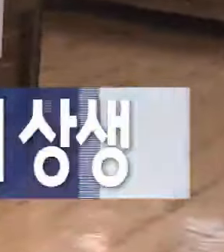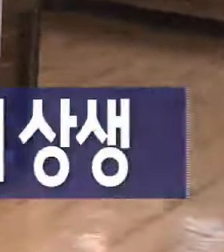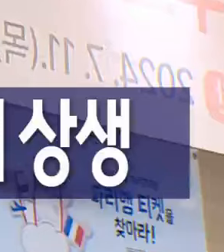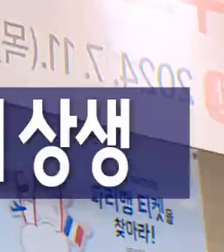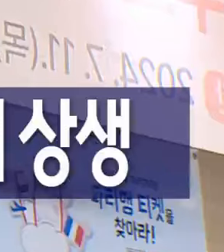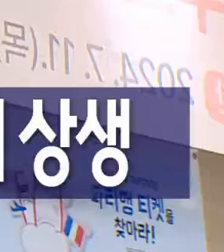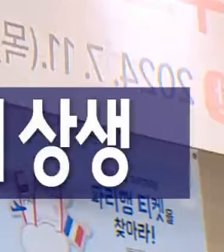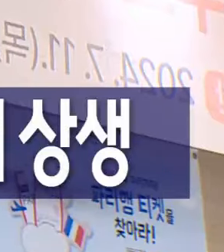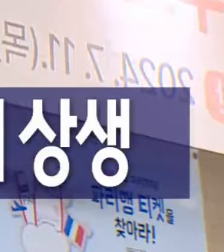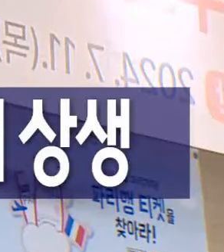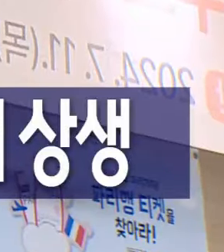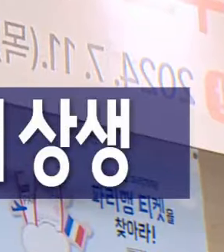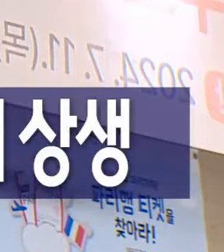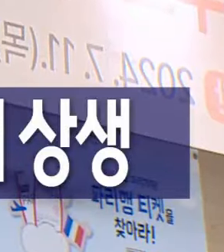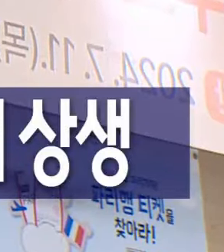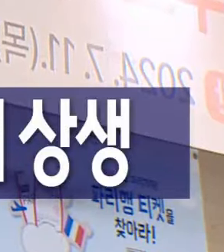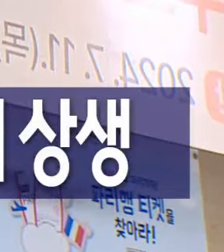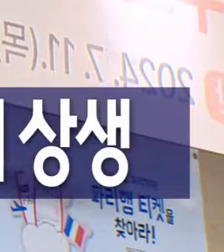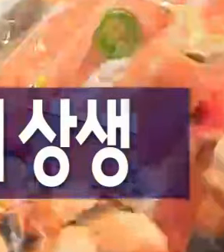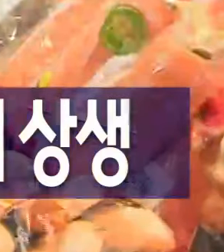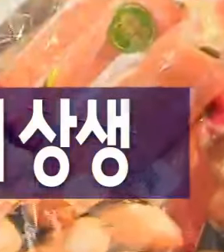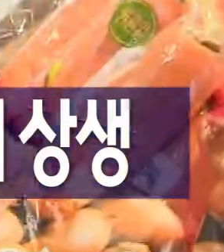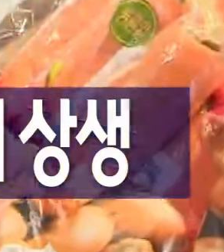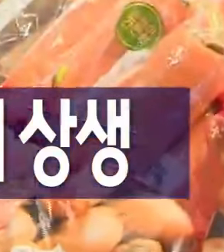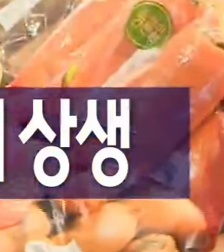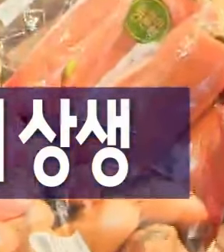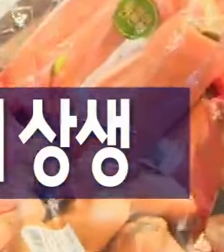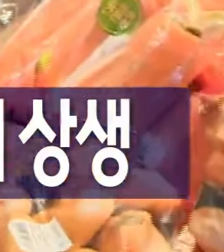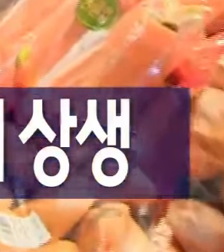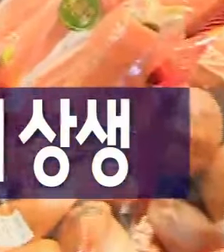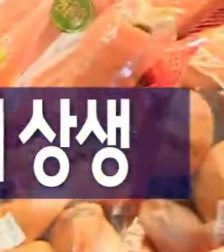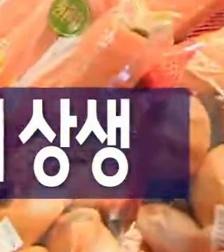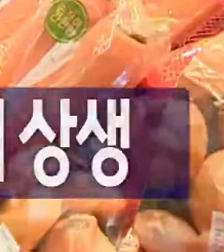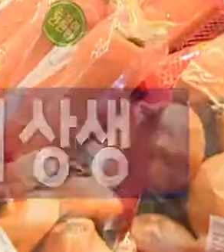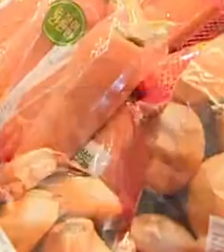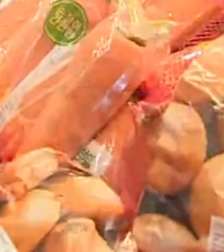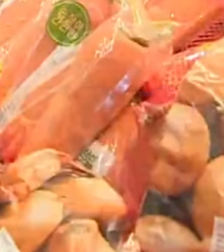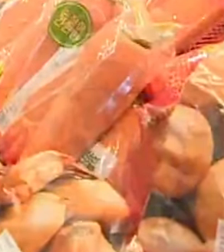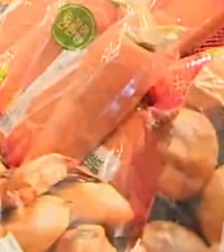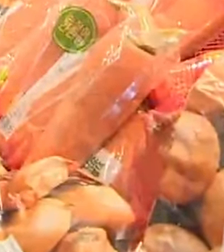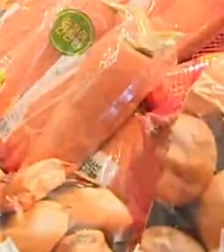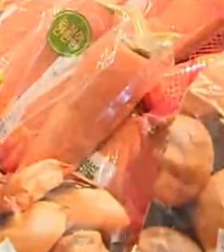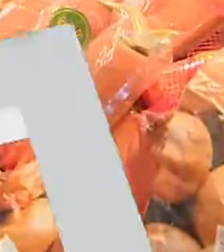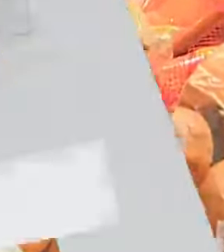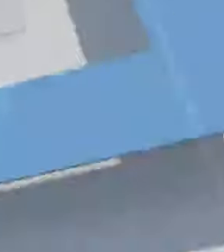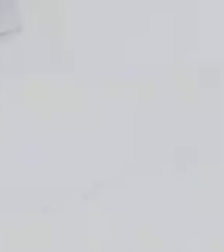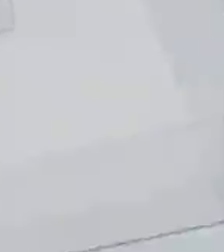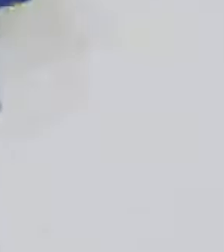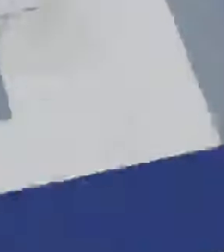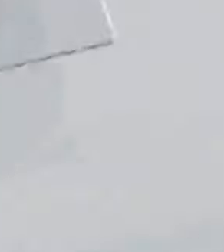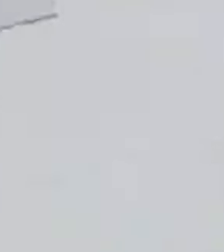유통공룡이라 불리던 대형마트가 온라인 시장에 맞서 지역 상권과 손을 잡고 있습니다.